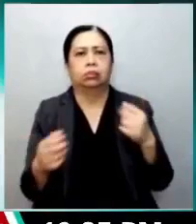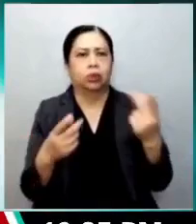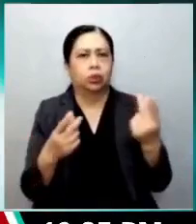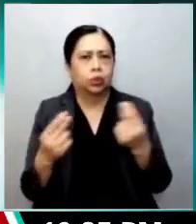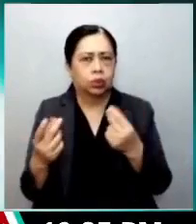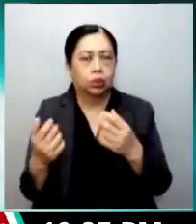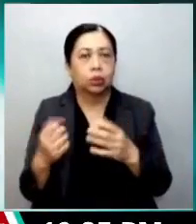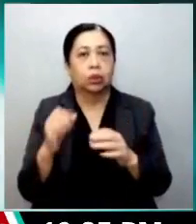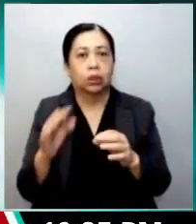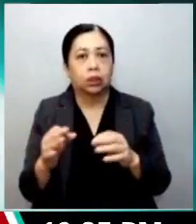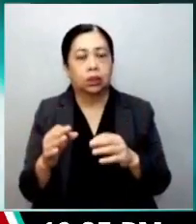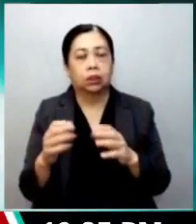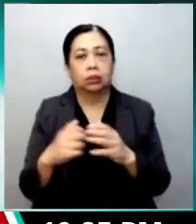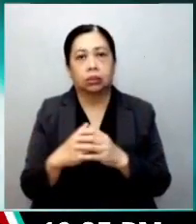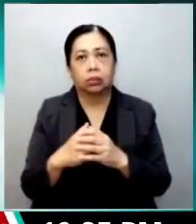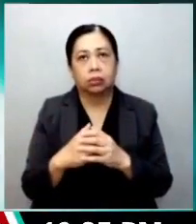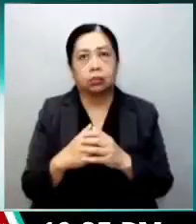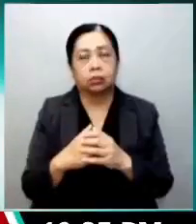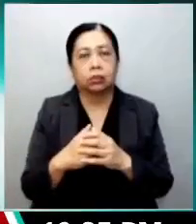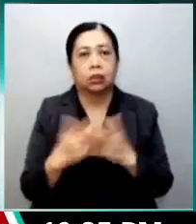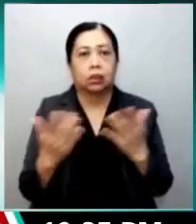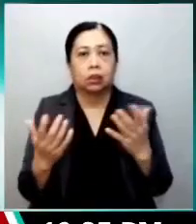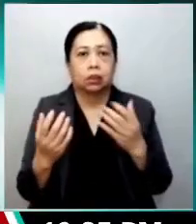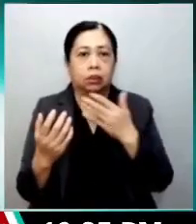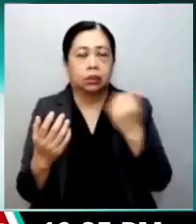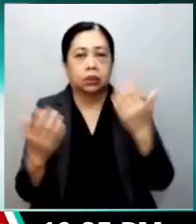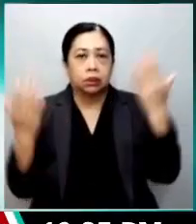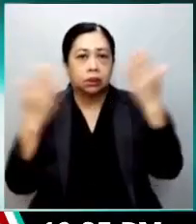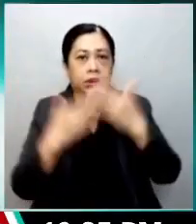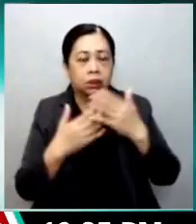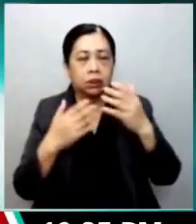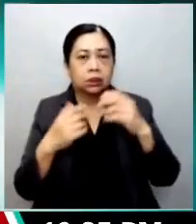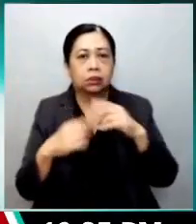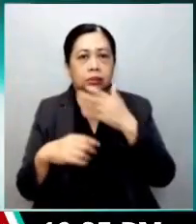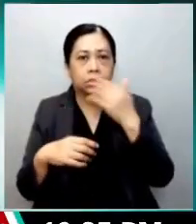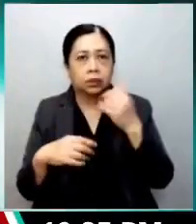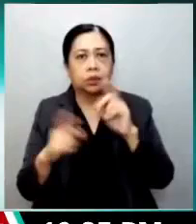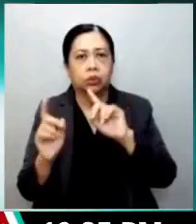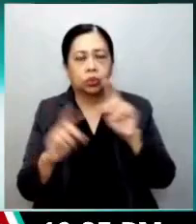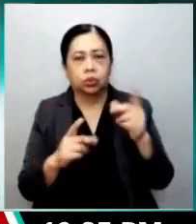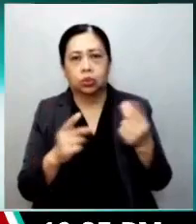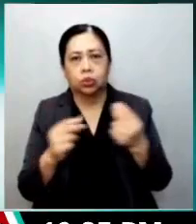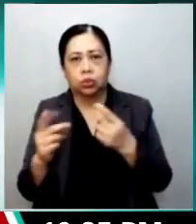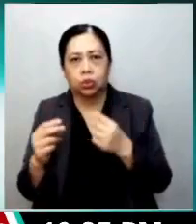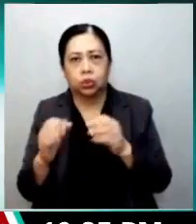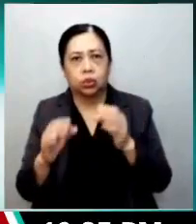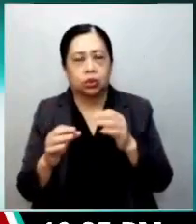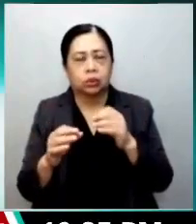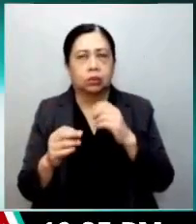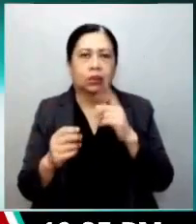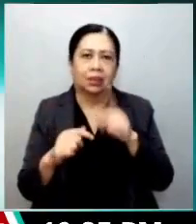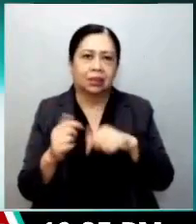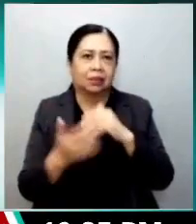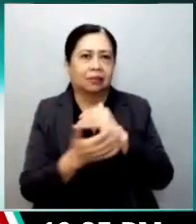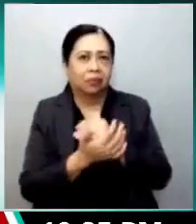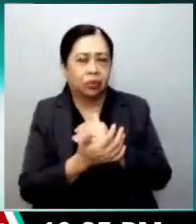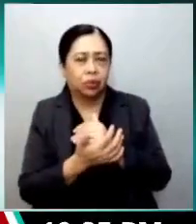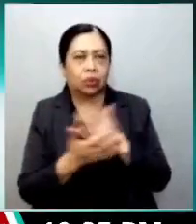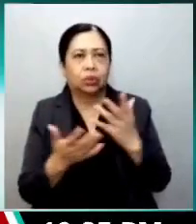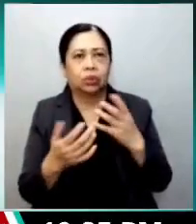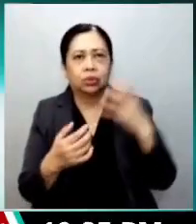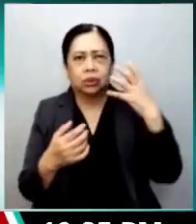pa o kaya naman sa pagsapit ng dilim, doon po natin gagawin. Kung hindi may iwasan po yan,